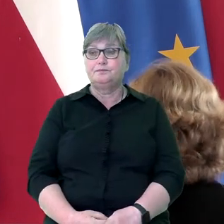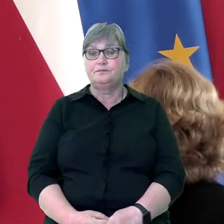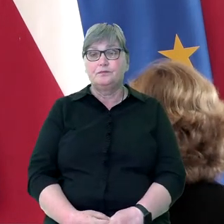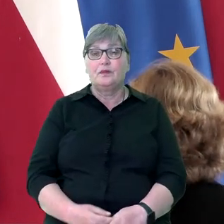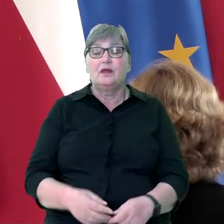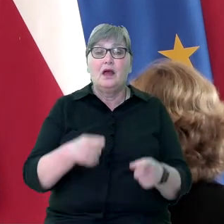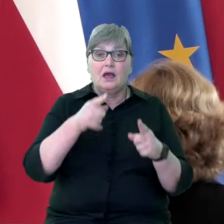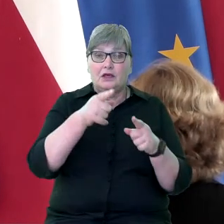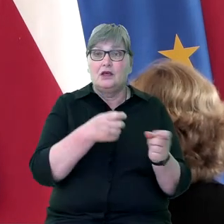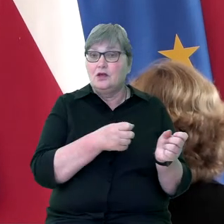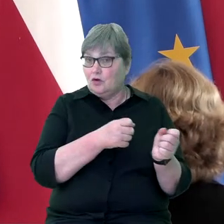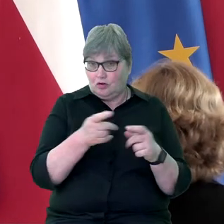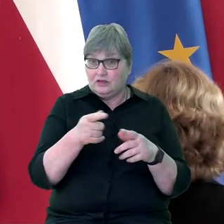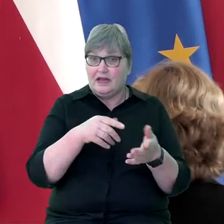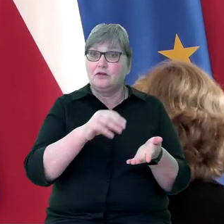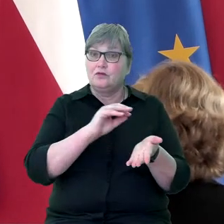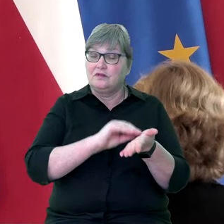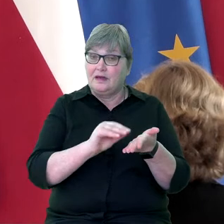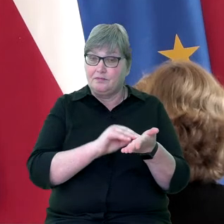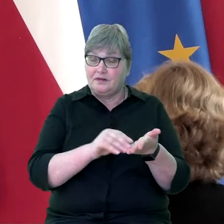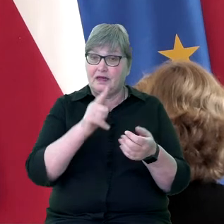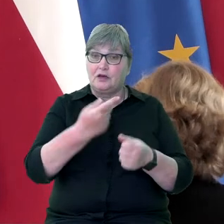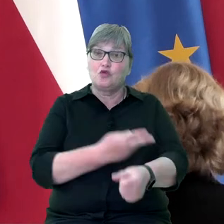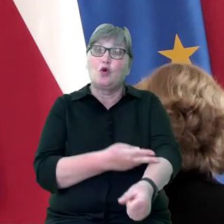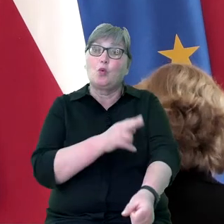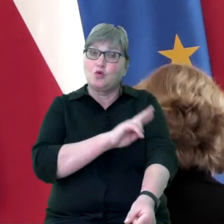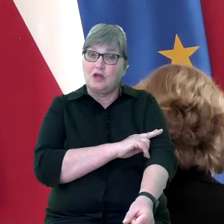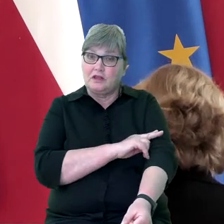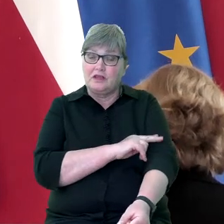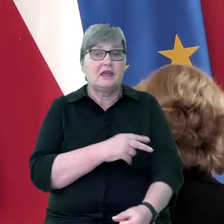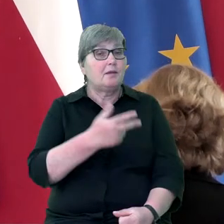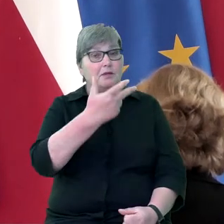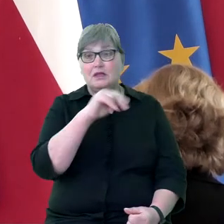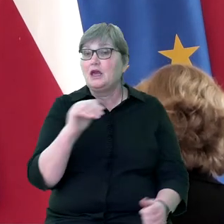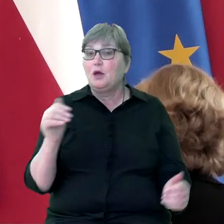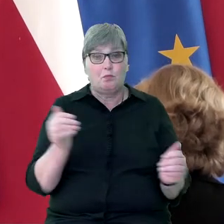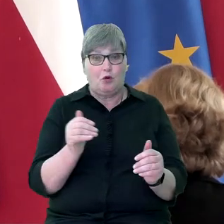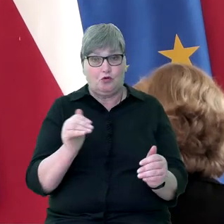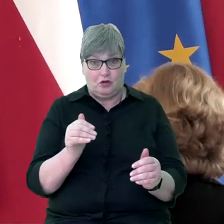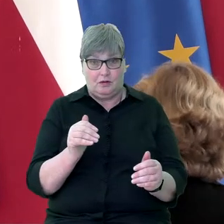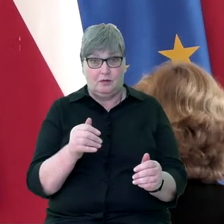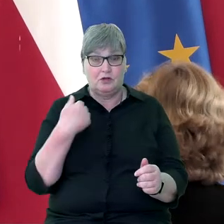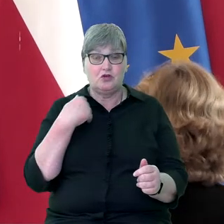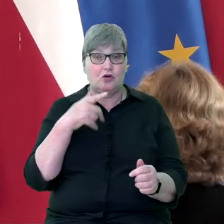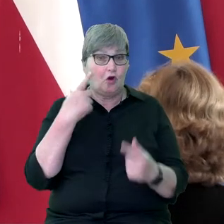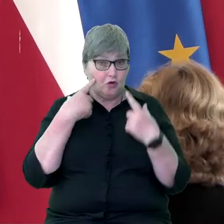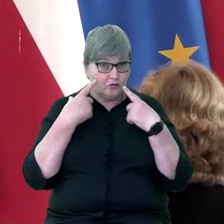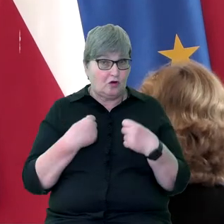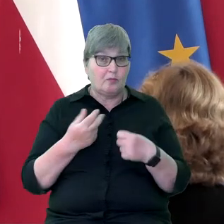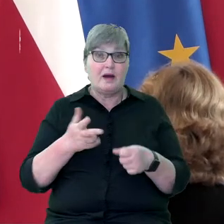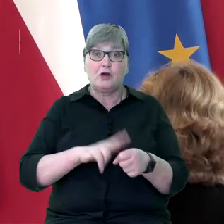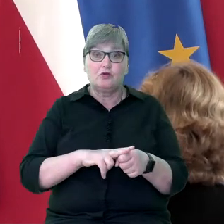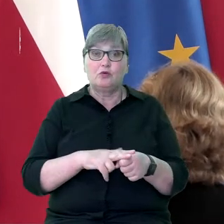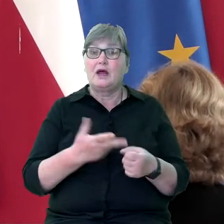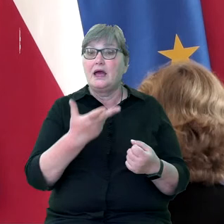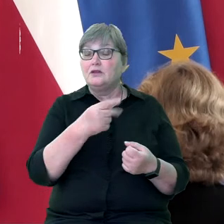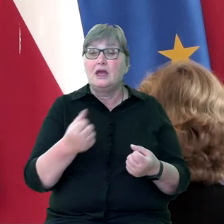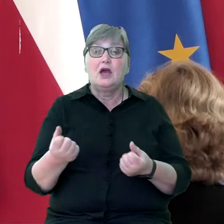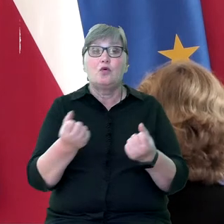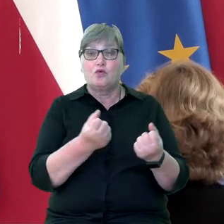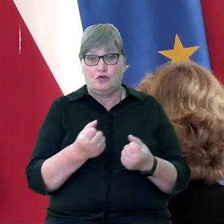Jednocześnie określono, że urzędnikiem nie mogły zostać osoby niewładające językiem polskim w mowie i